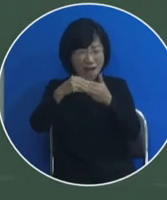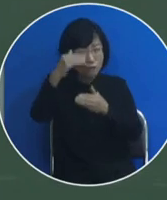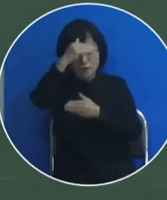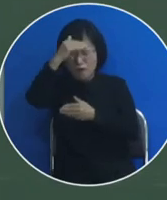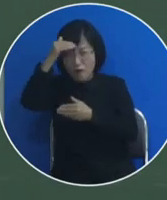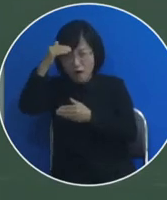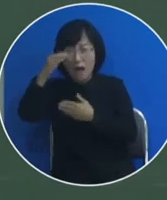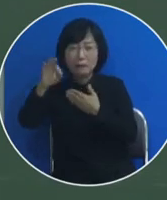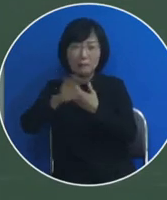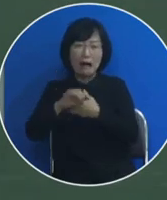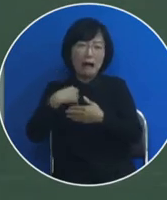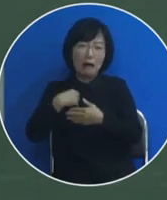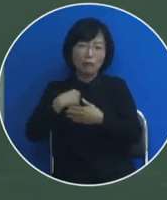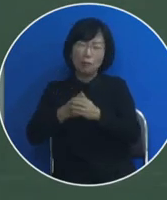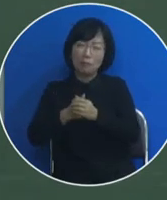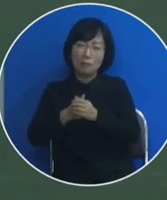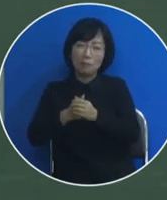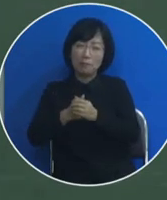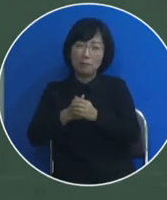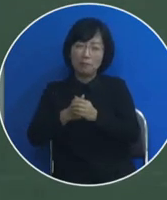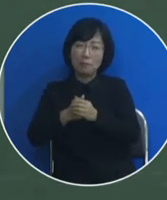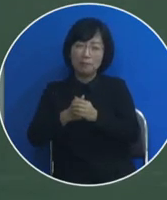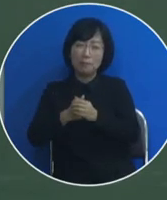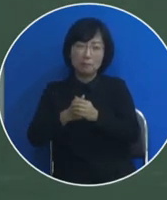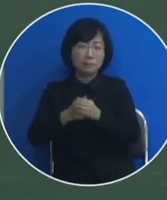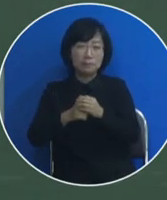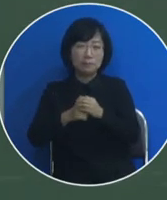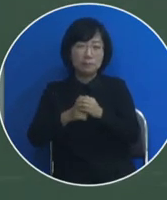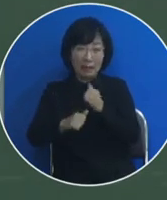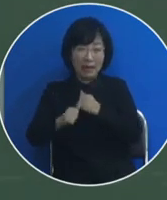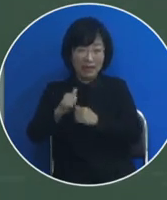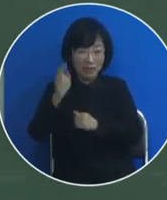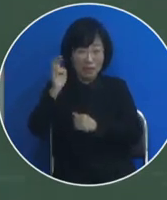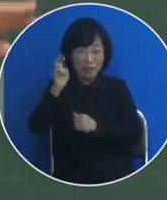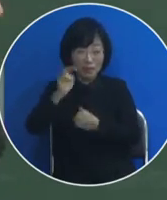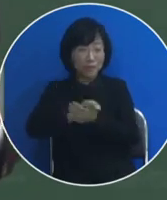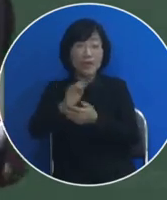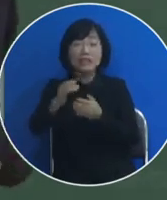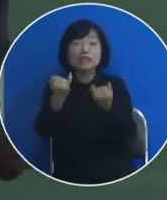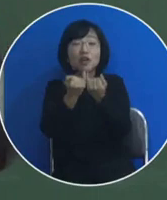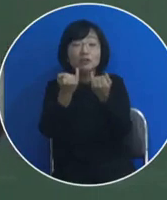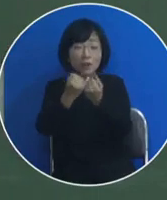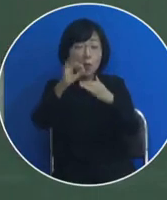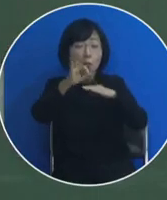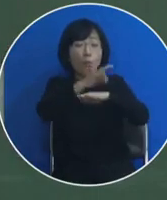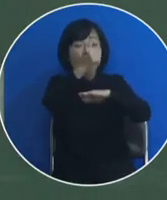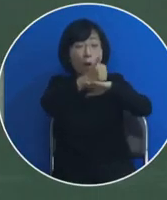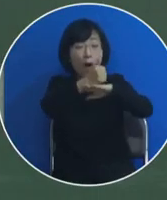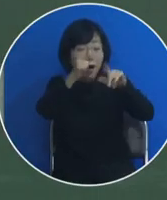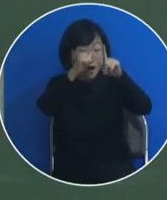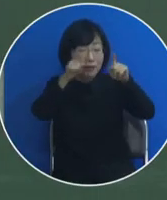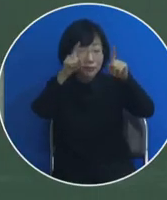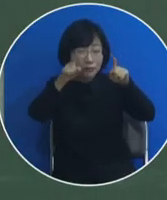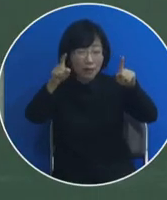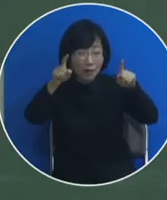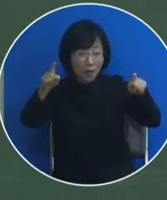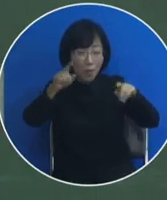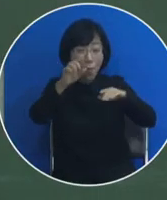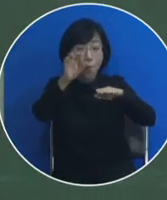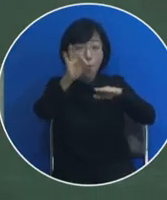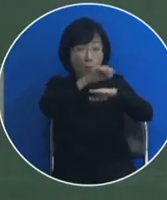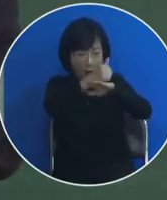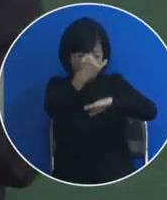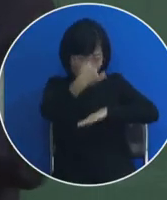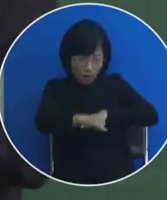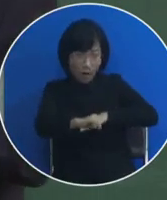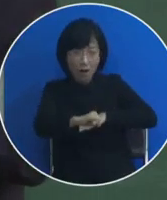big accident. 공주라는 어마어마한 신분을 그 싫어 가지고요 나와 돌아다니다가 막 일어난 일들이야. Because